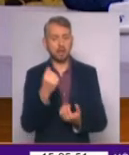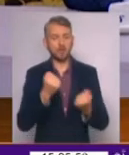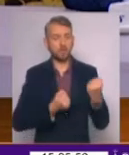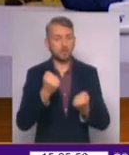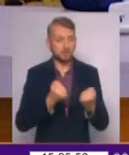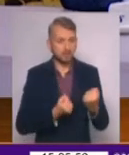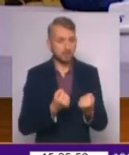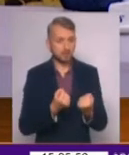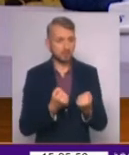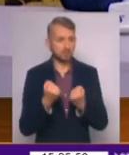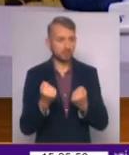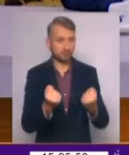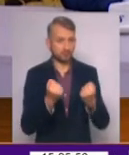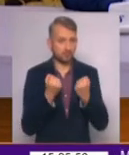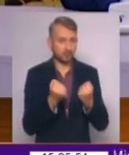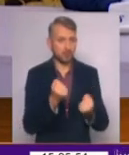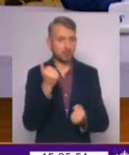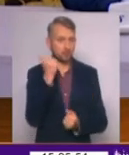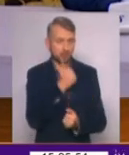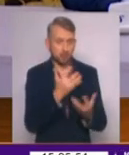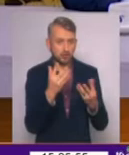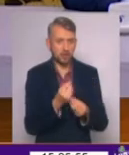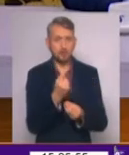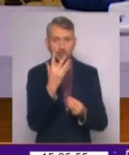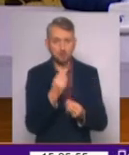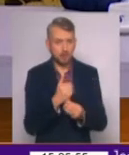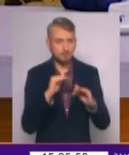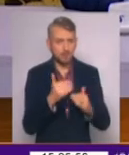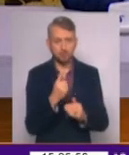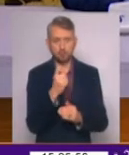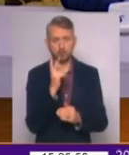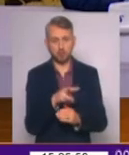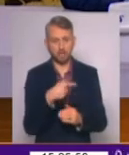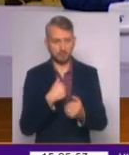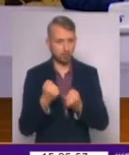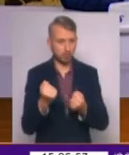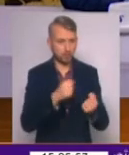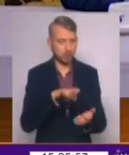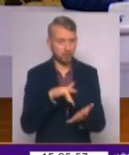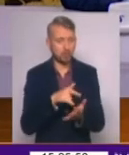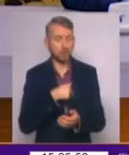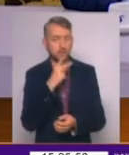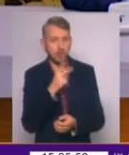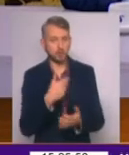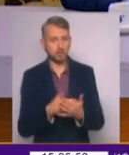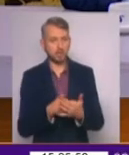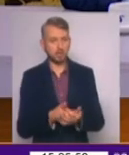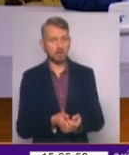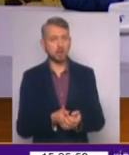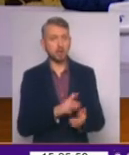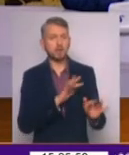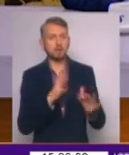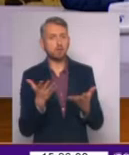який їздить щодня, ну, мінімум в день я проїжджаю 100 кілометрів та, по місту. І я бачу, от, наприклад,